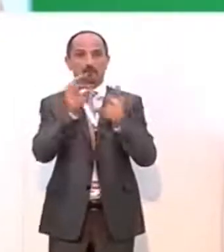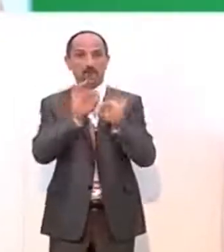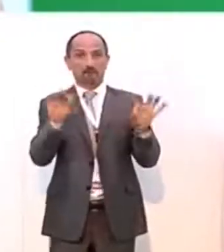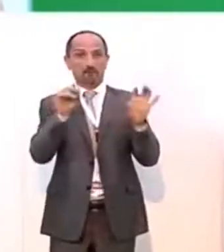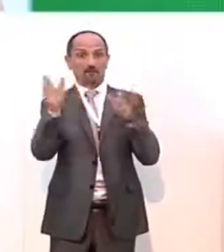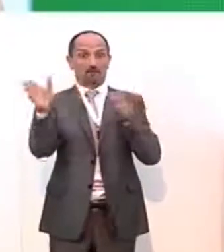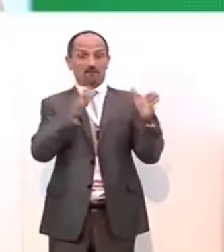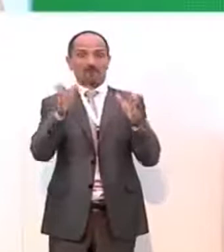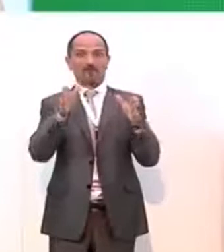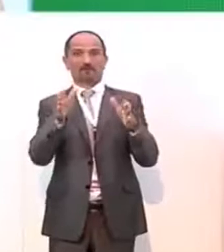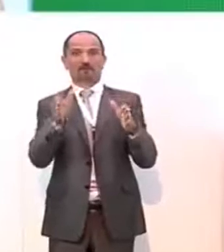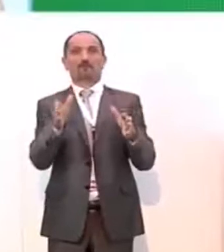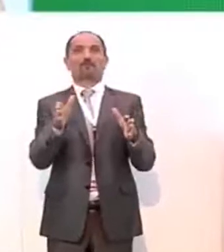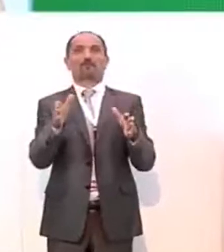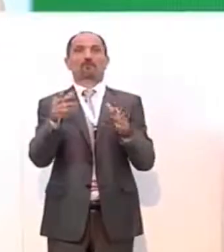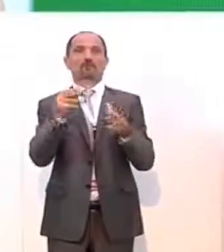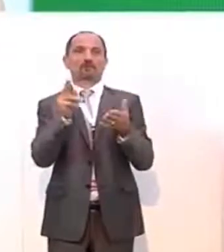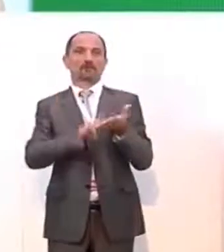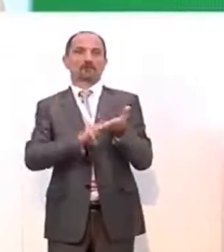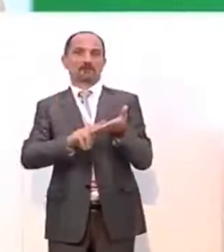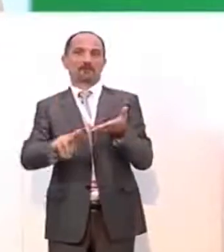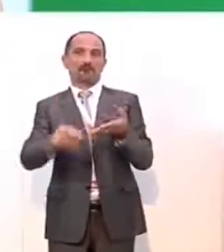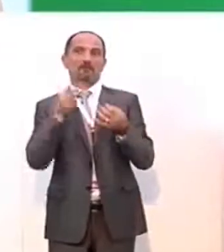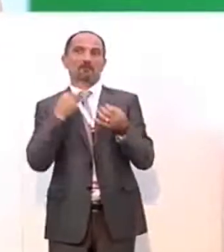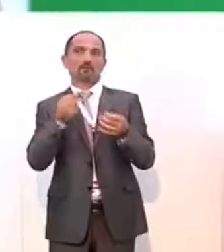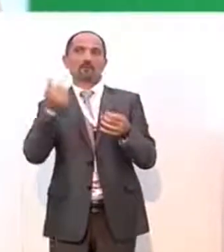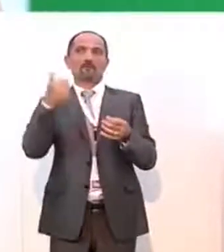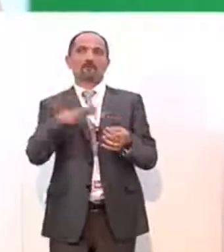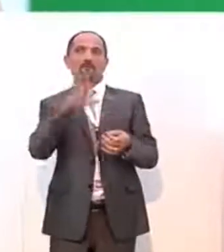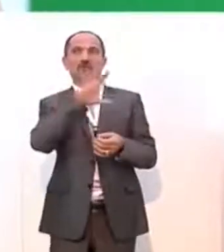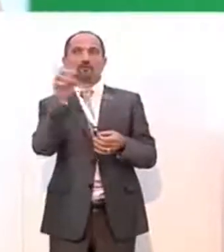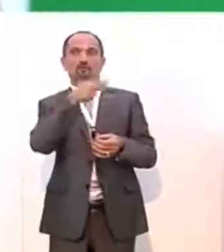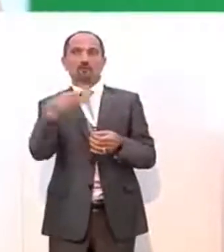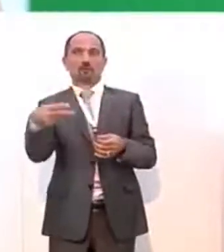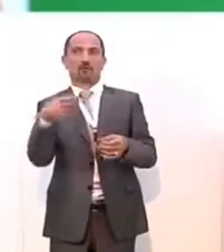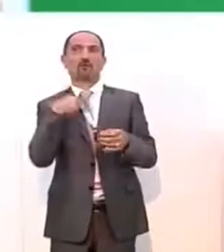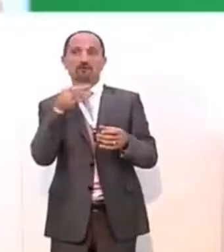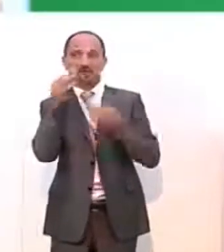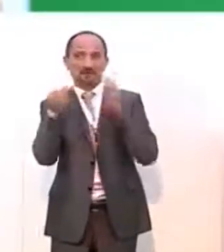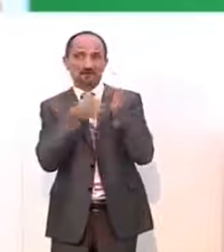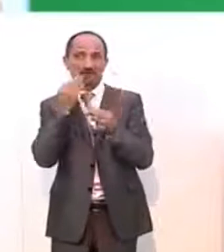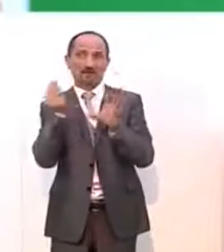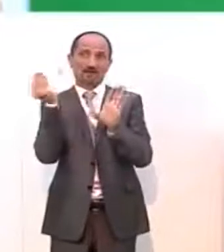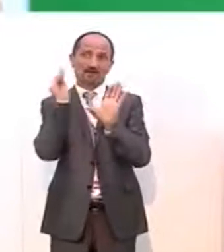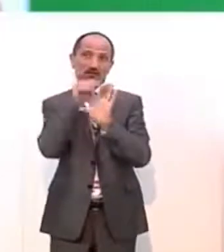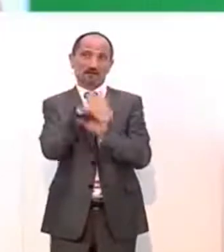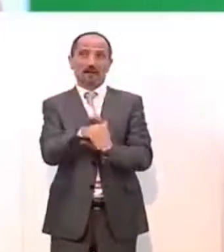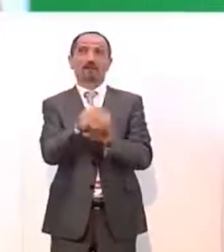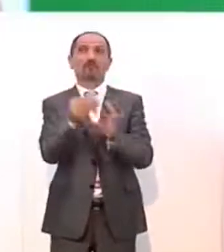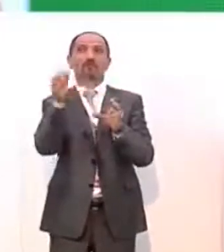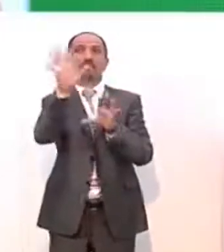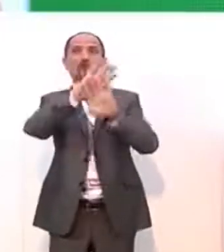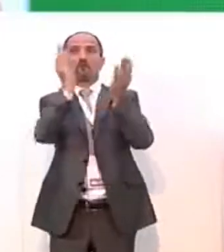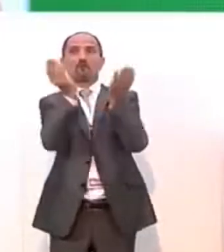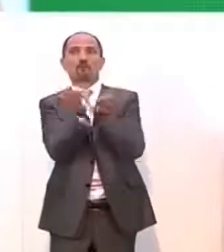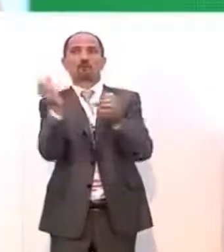quella fascia stipendiale che è al di sopra dei 1.500 euro e quindi vuol dire che stanno entrando nel mondo del